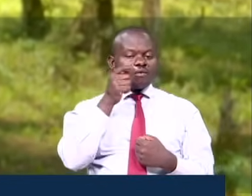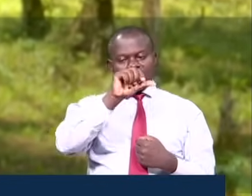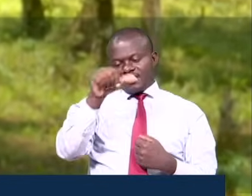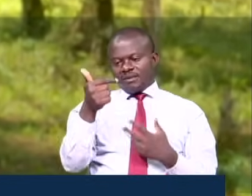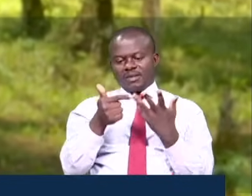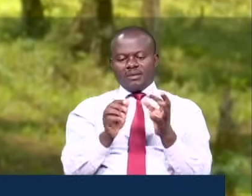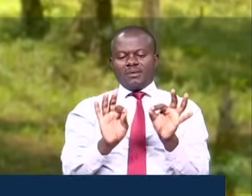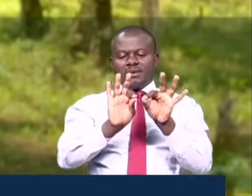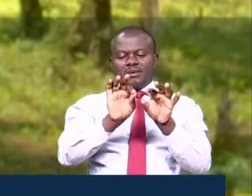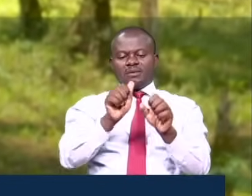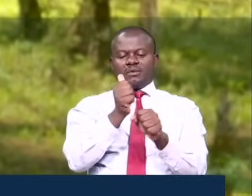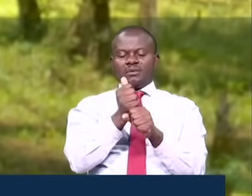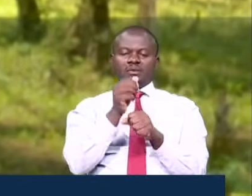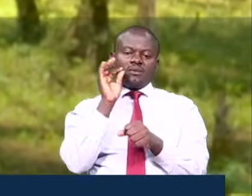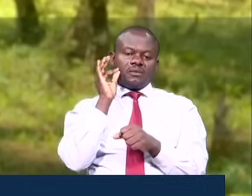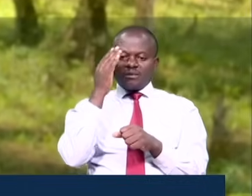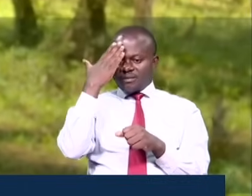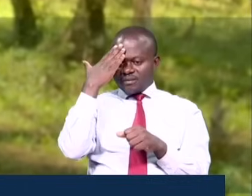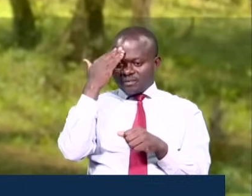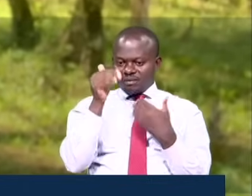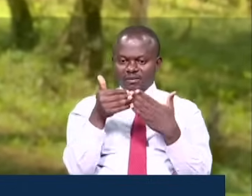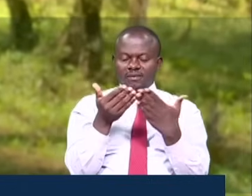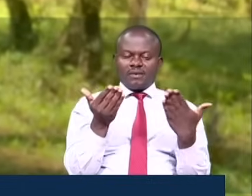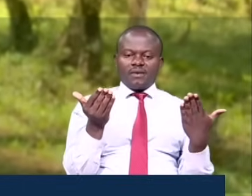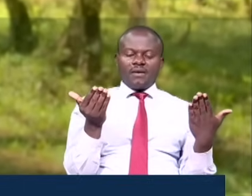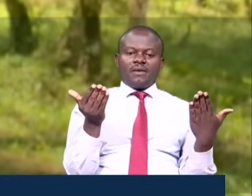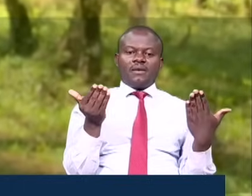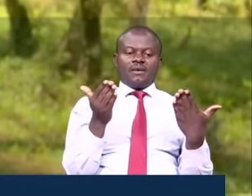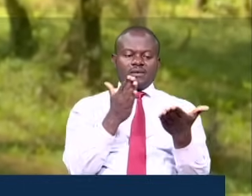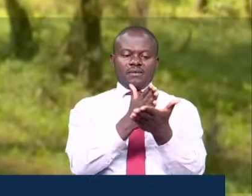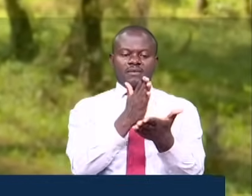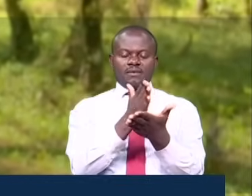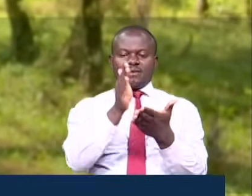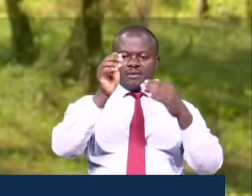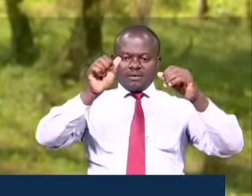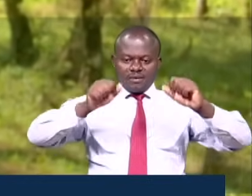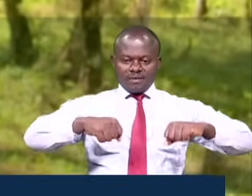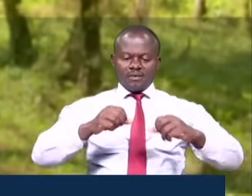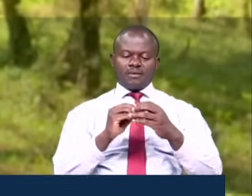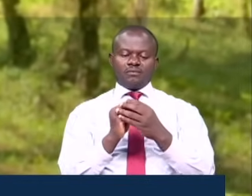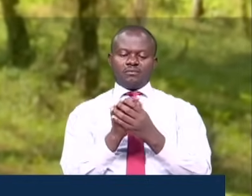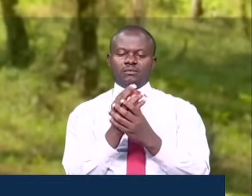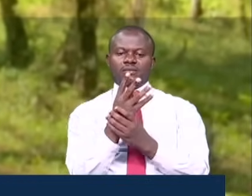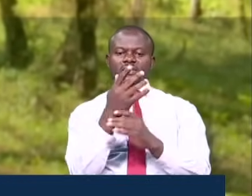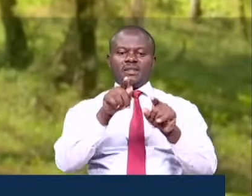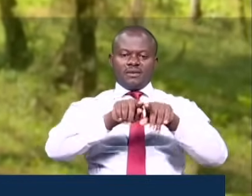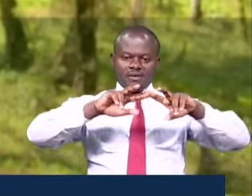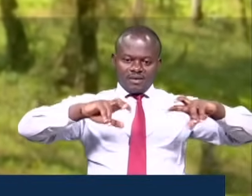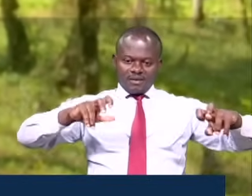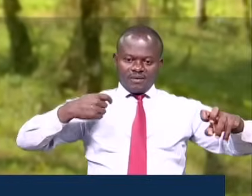by'ingenzi bishobora gukorwa kuri za mbuto kugira ngo mu byukuri zizabashe kumera nk'uko ubushakashatsi